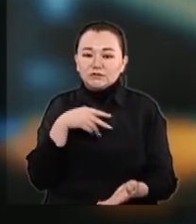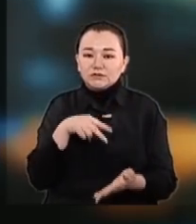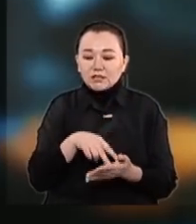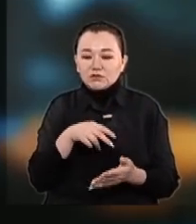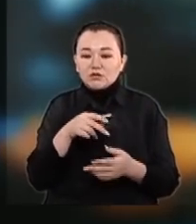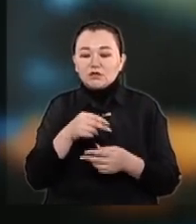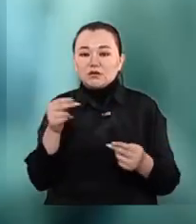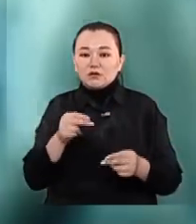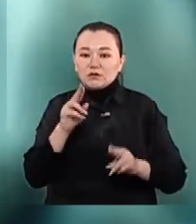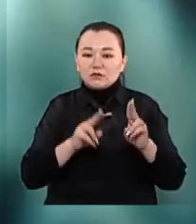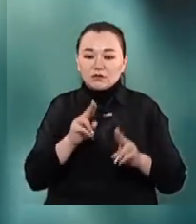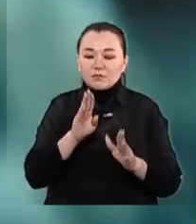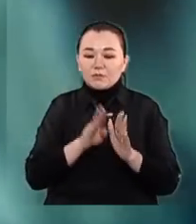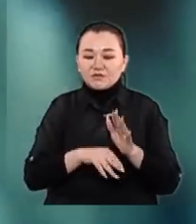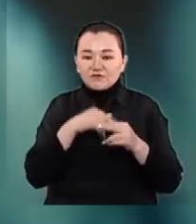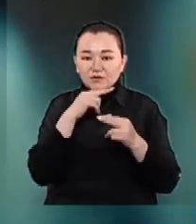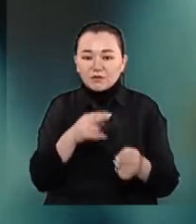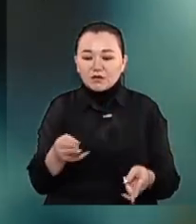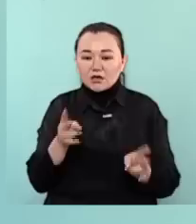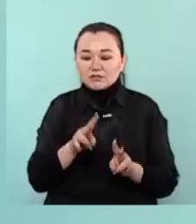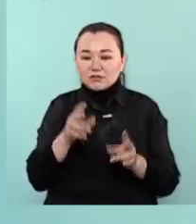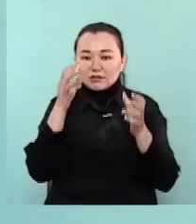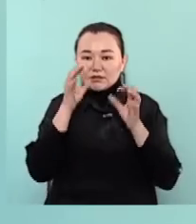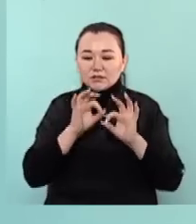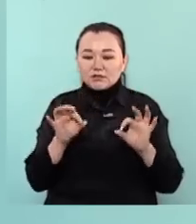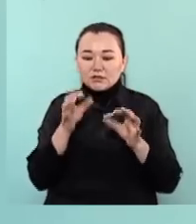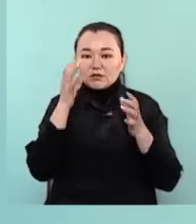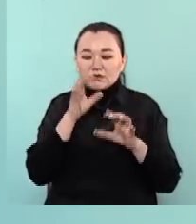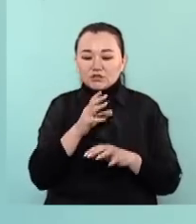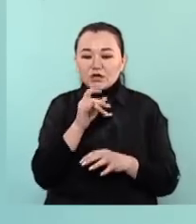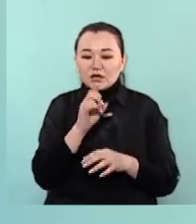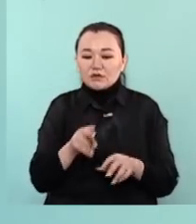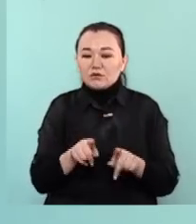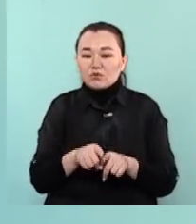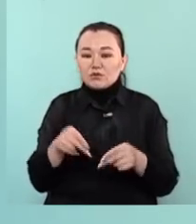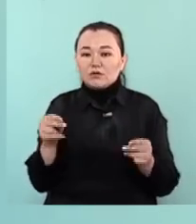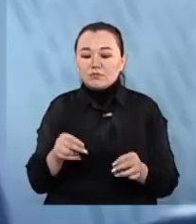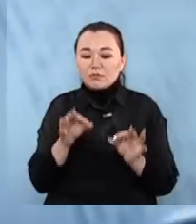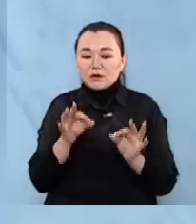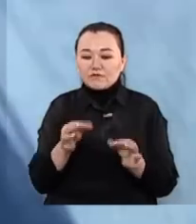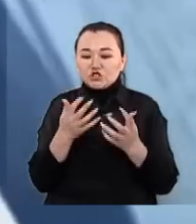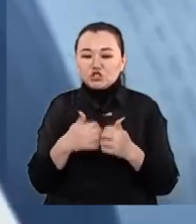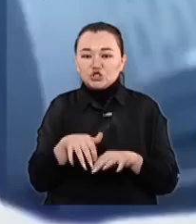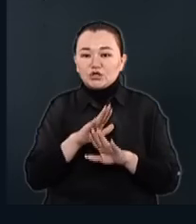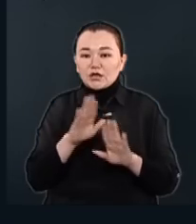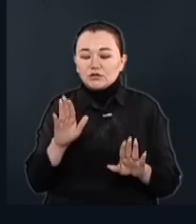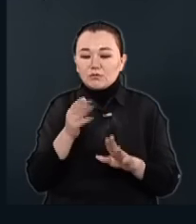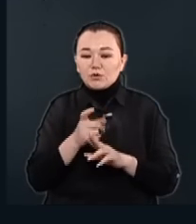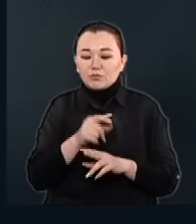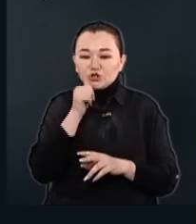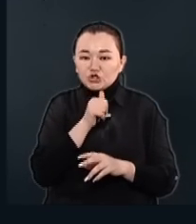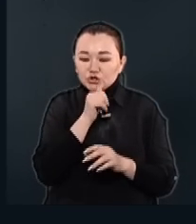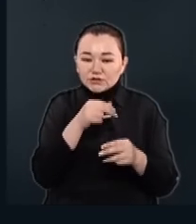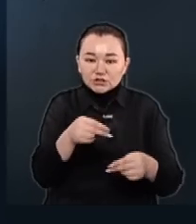неке шарттарында ескерусіз қалдырады деді имамдар. Сондықтан дін өкілдері шариғатта мұндай неке дұрыс деп саналмайтынын айтады және жасырын